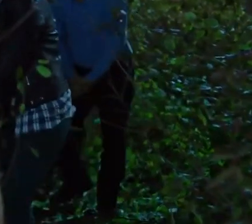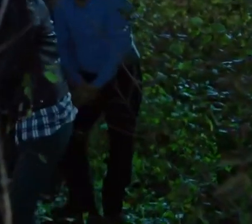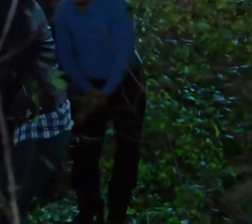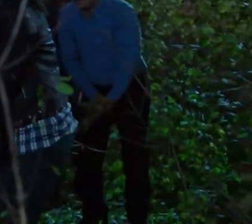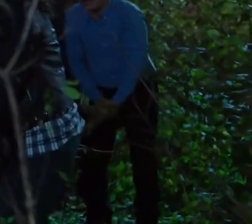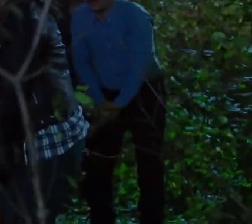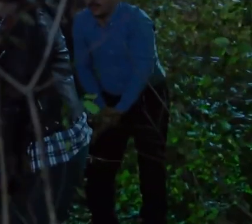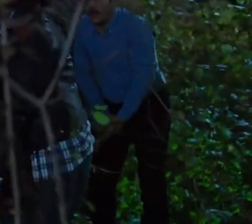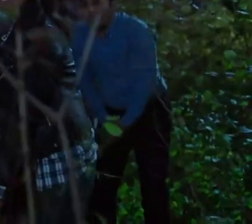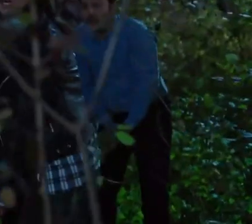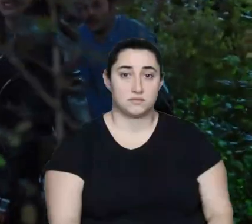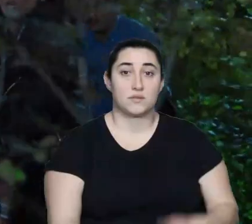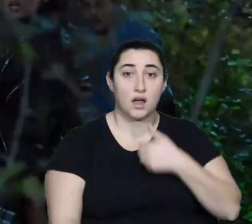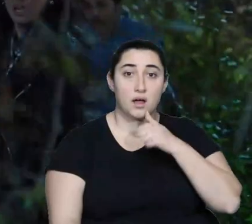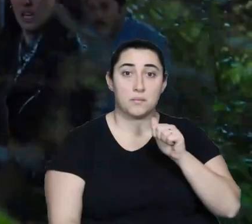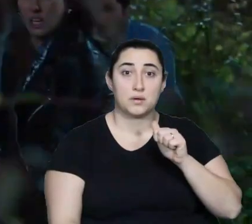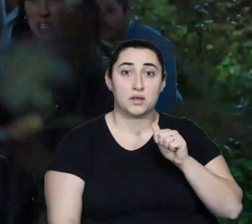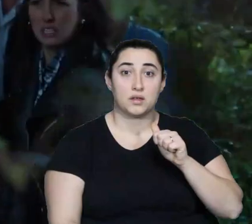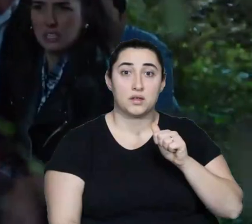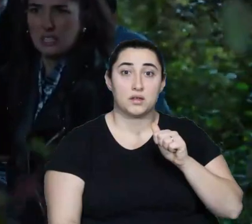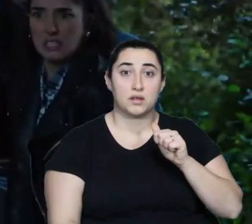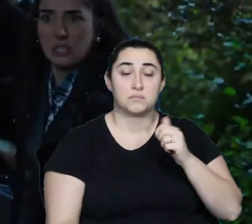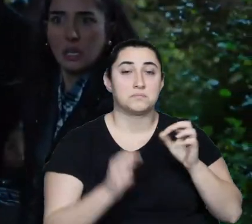Orman. Abi.